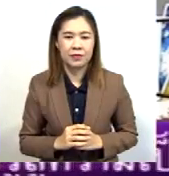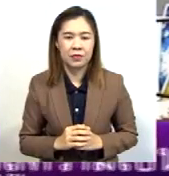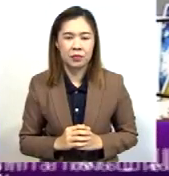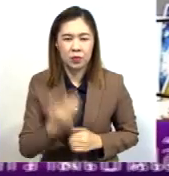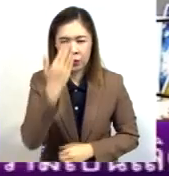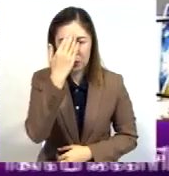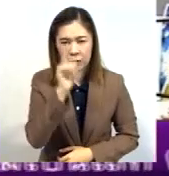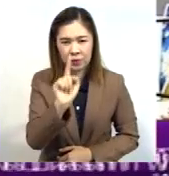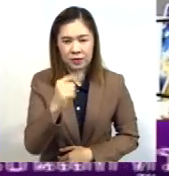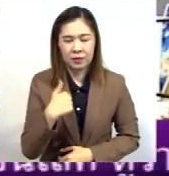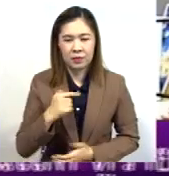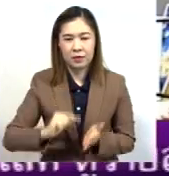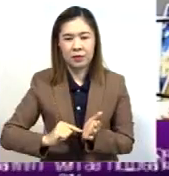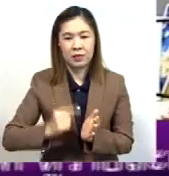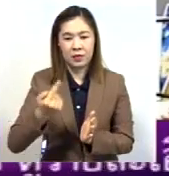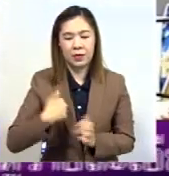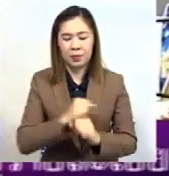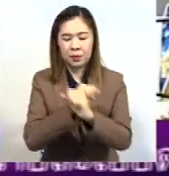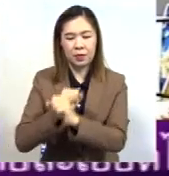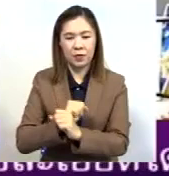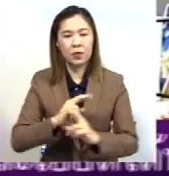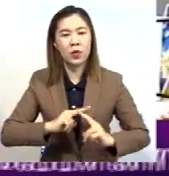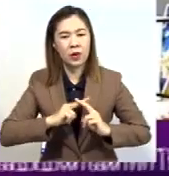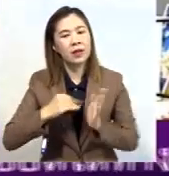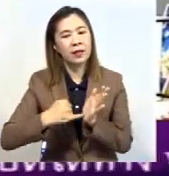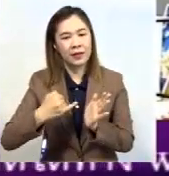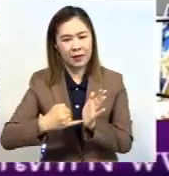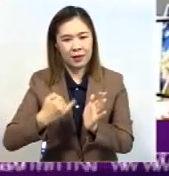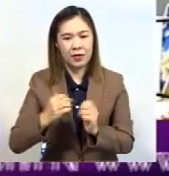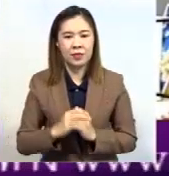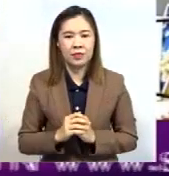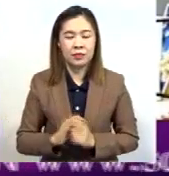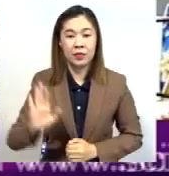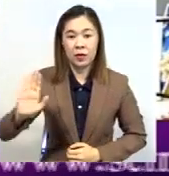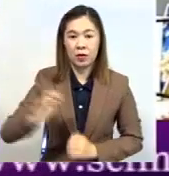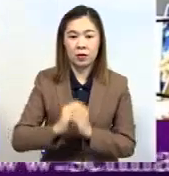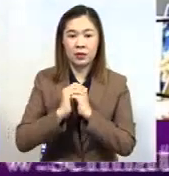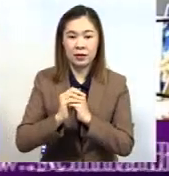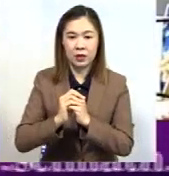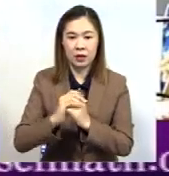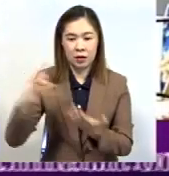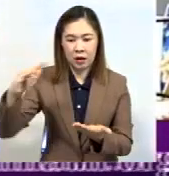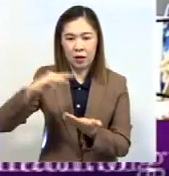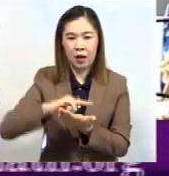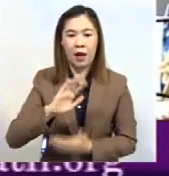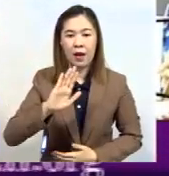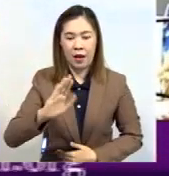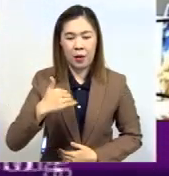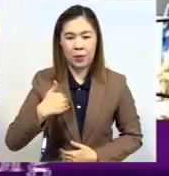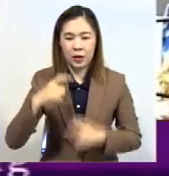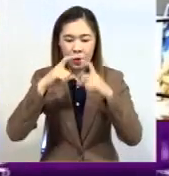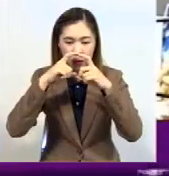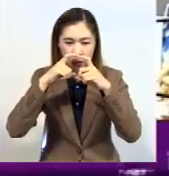การเริ่มในการป้องกันโรคแบบง่ายๆเหมือนกับที่ประเทศจีนนอกจากเขาห้ามการเดินทางแล้วก็ยังบอกว่าประชาชนออกจากบ้านต้